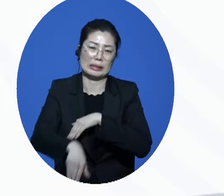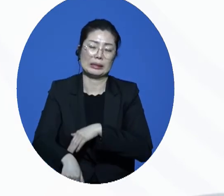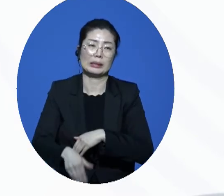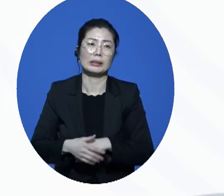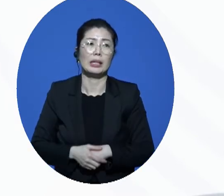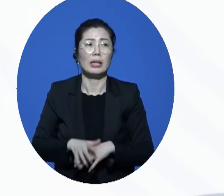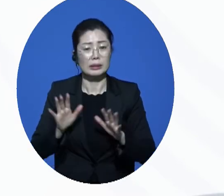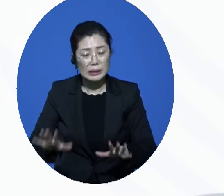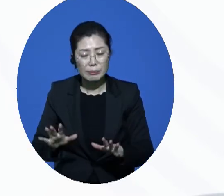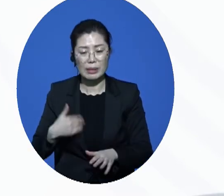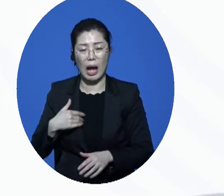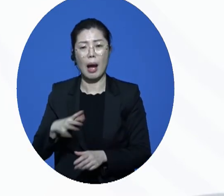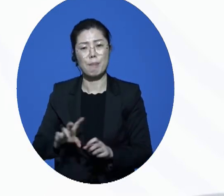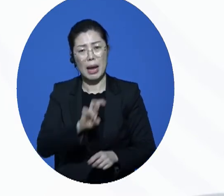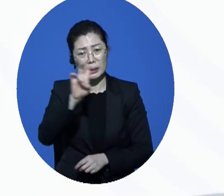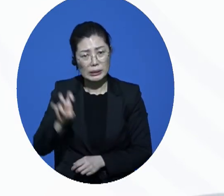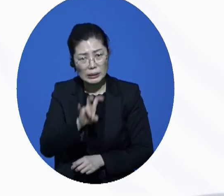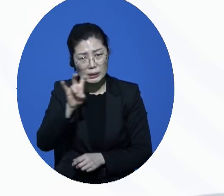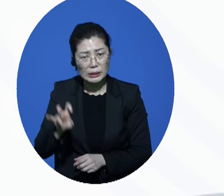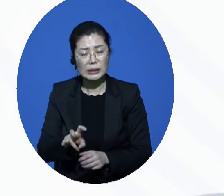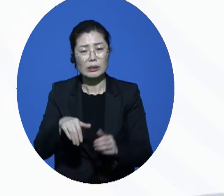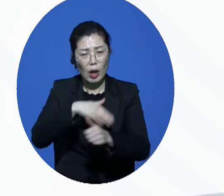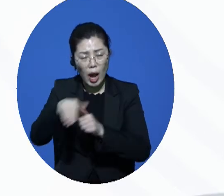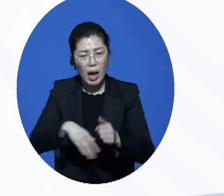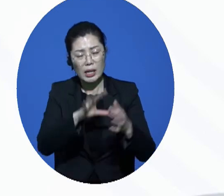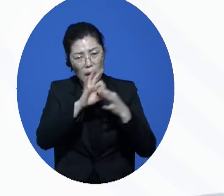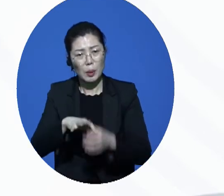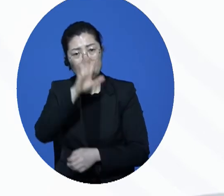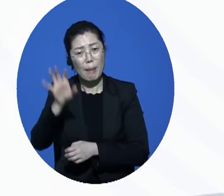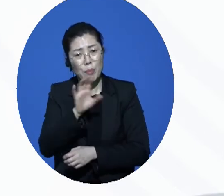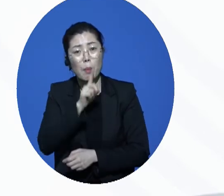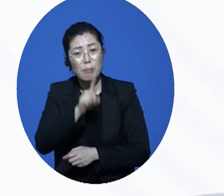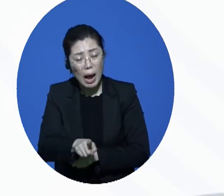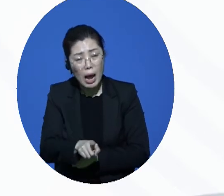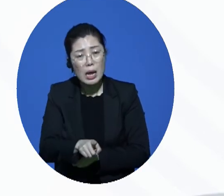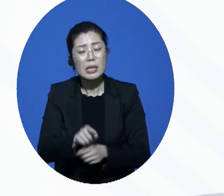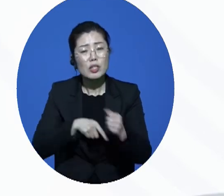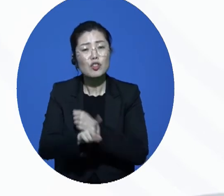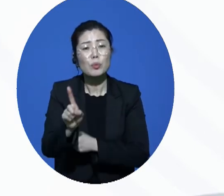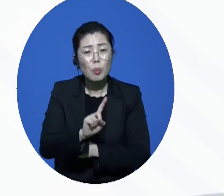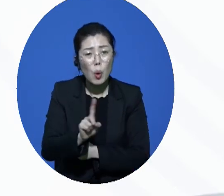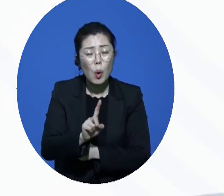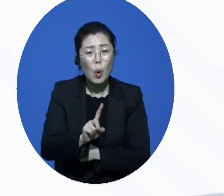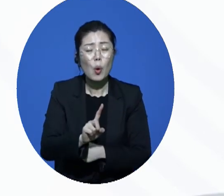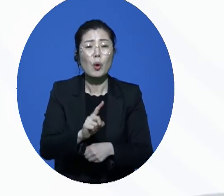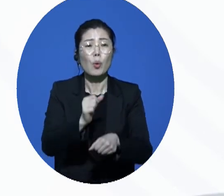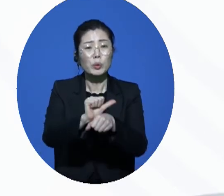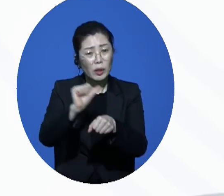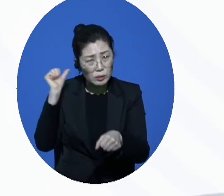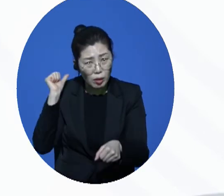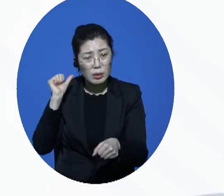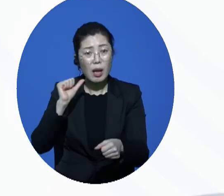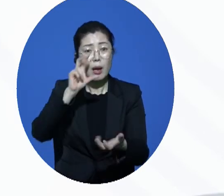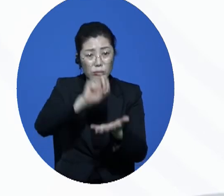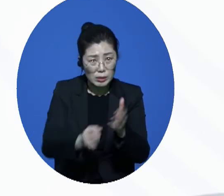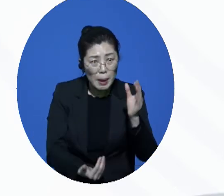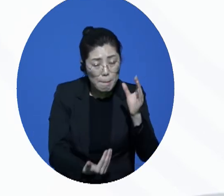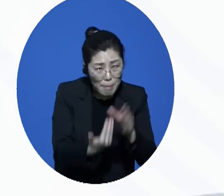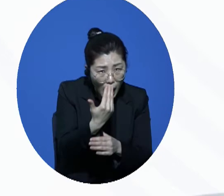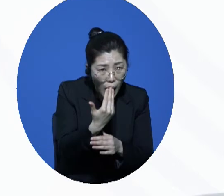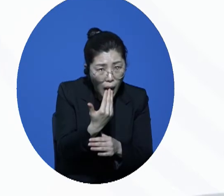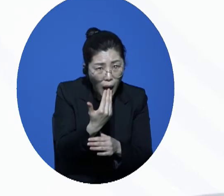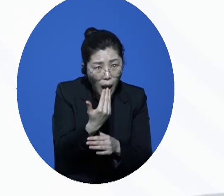이유는 이 메르스가 이렇게 끝이나 5년이 지나서 다시 똑같은 상황을 맞이하는 것처럼 코로나19도 그렇게